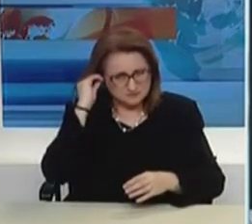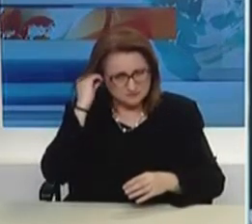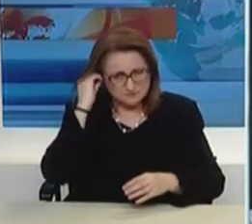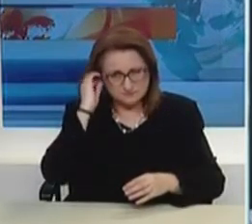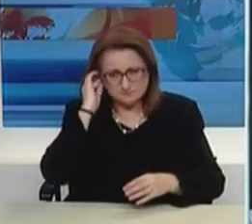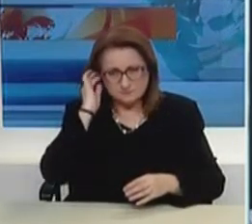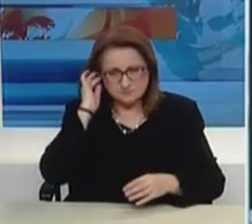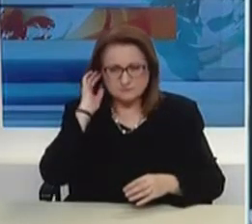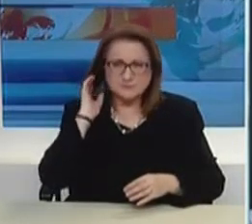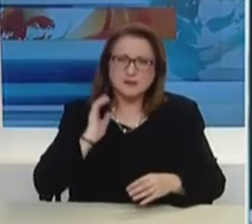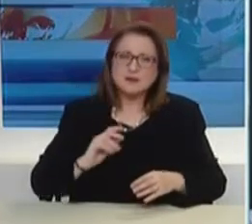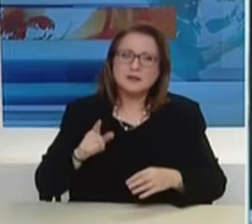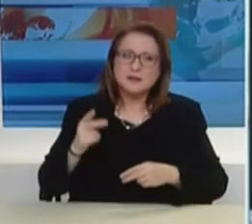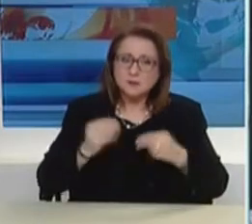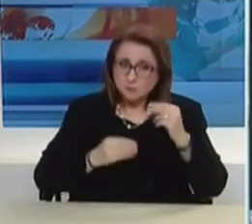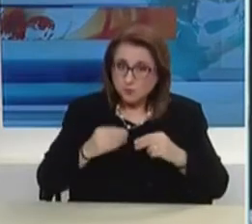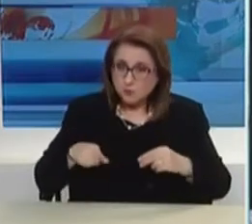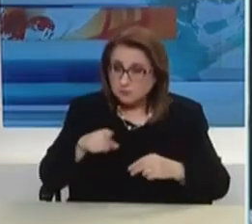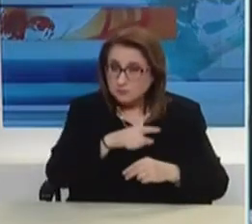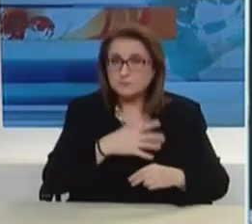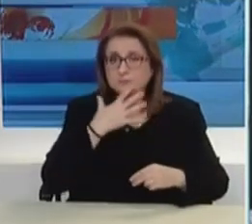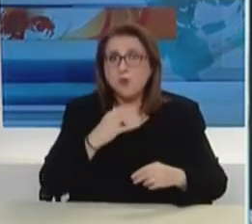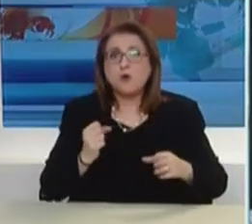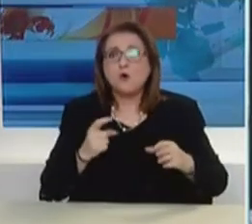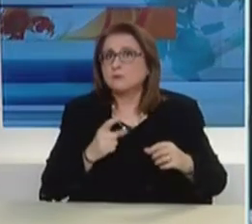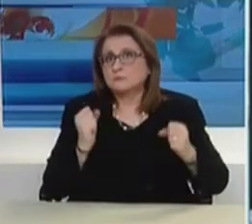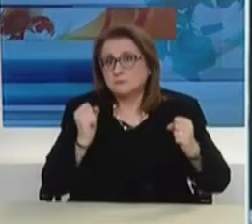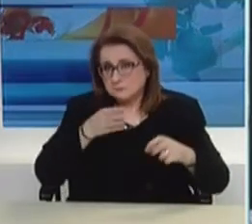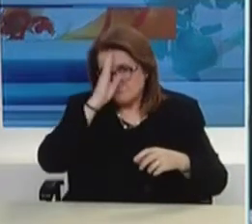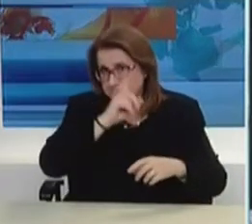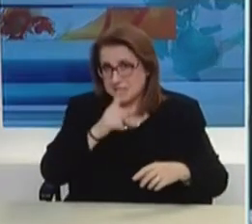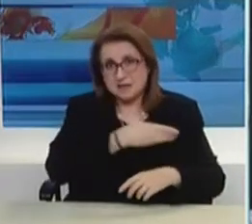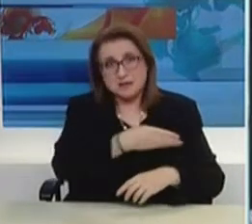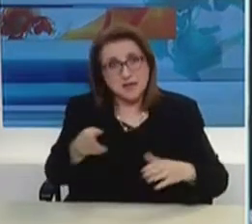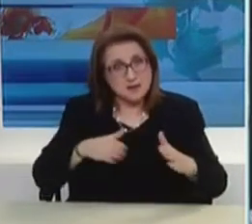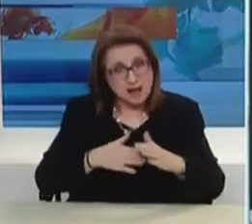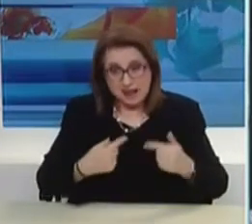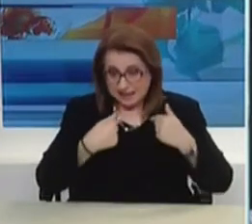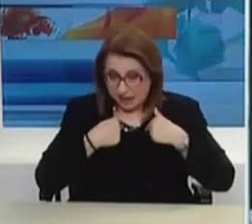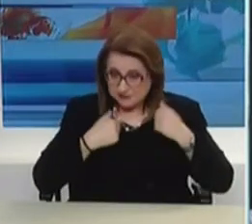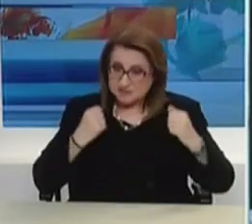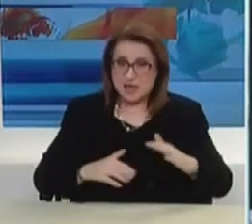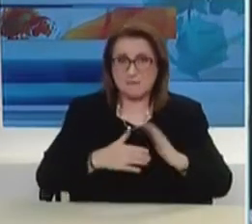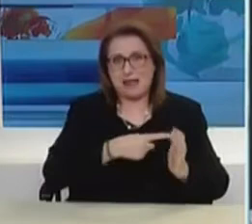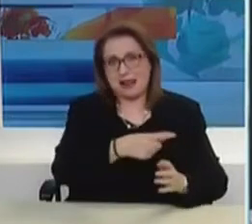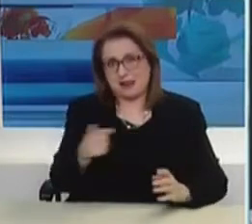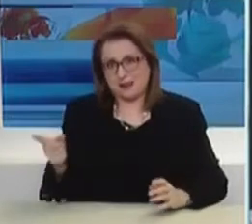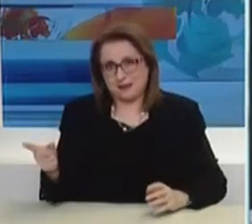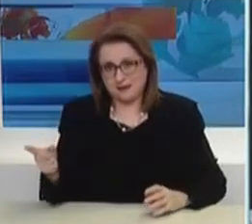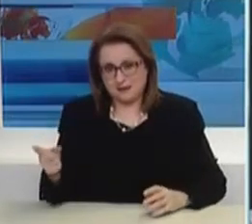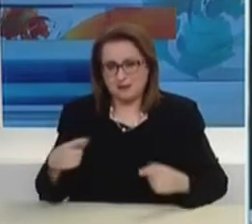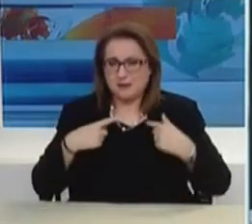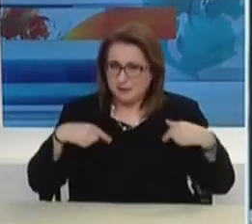μέλειας, και επιμέλειας των τραπεζών. Είμαστε εδώ γι' αυτό ακριβώς το λόγο, για να το επαναλάβουμε σε